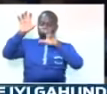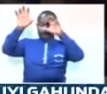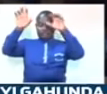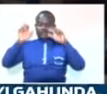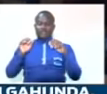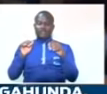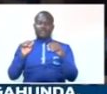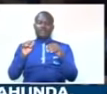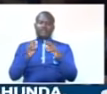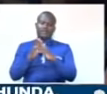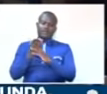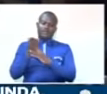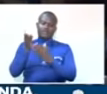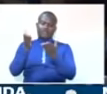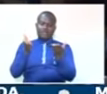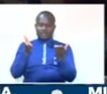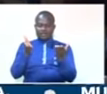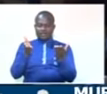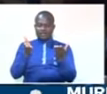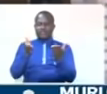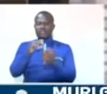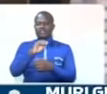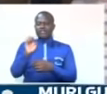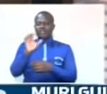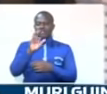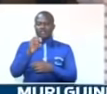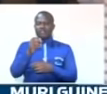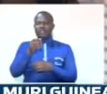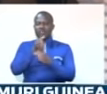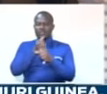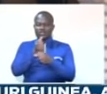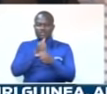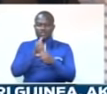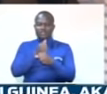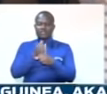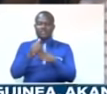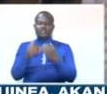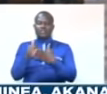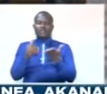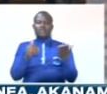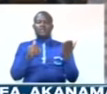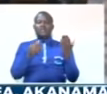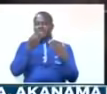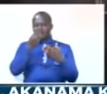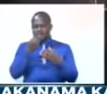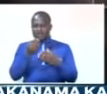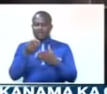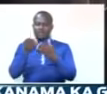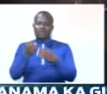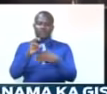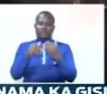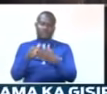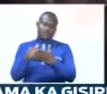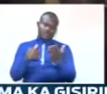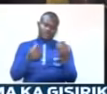climbing babanza kunyura hari iwacu kuri Stafford Coffee bagafata ikawa bagafata icyo kurya either bakaba babirira aho ngaho cyangwa